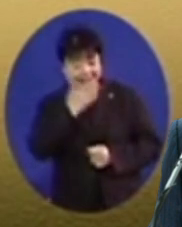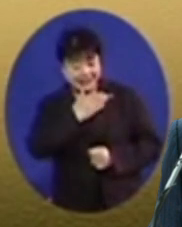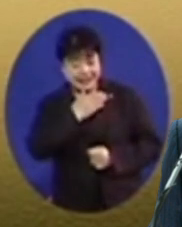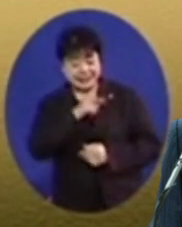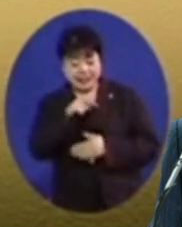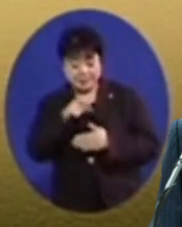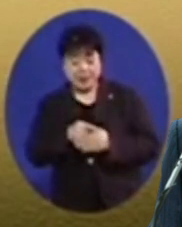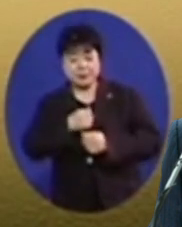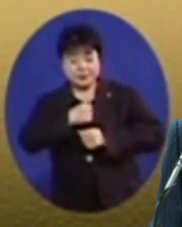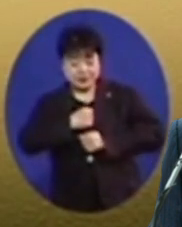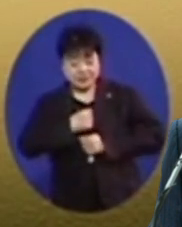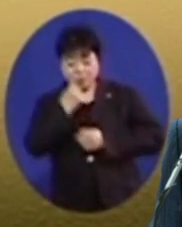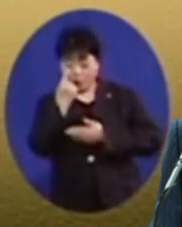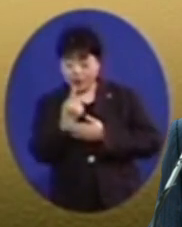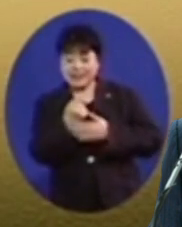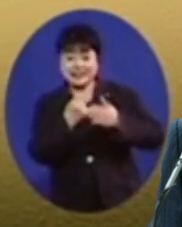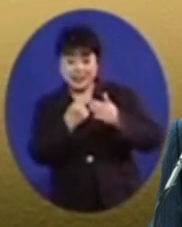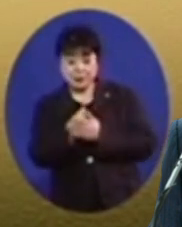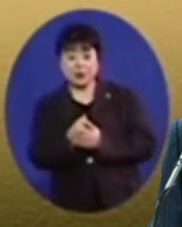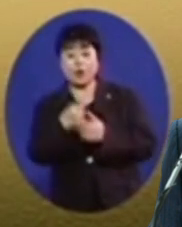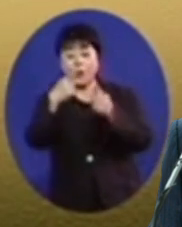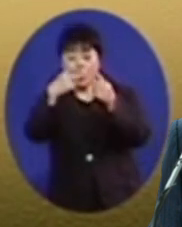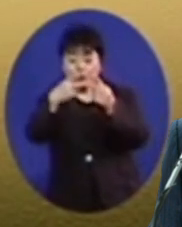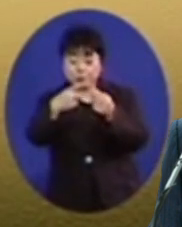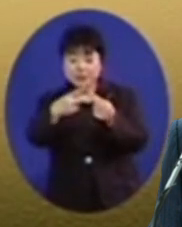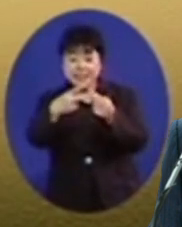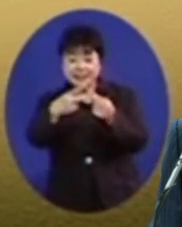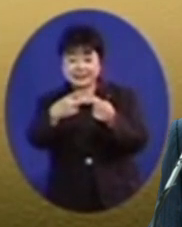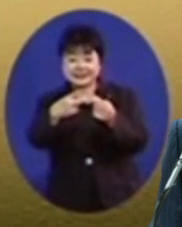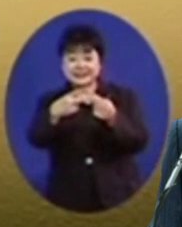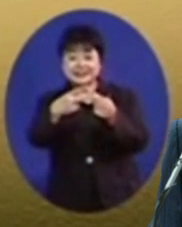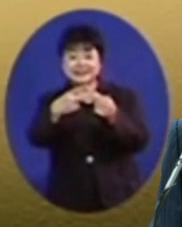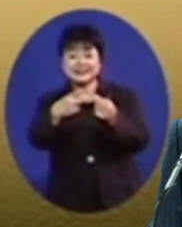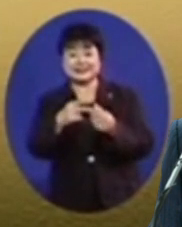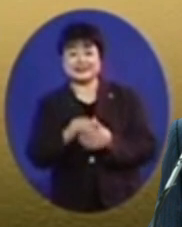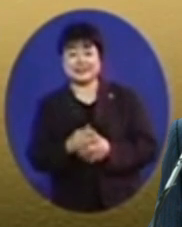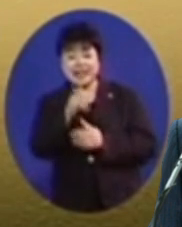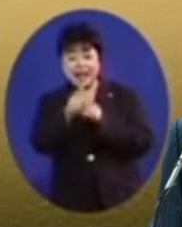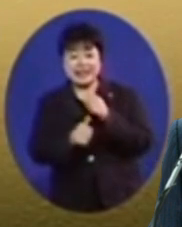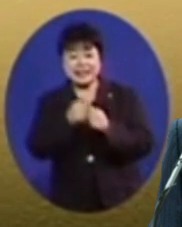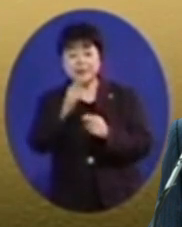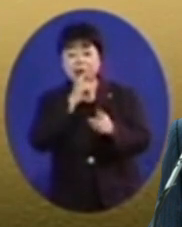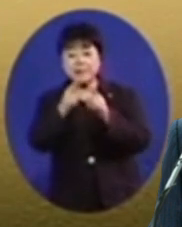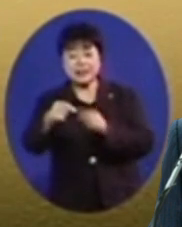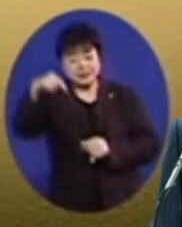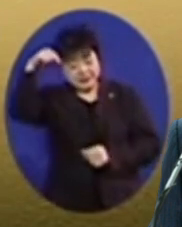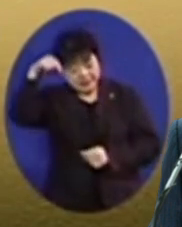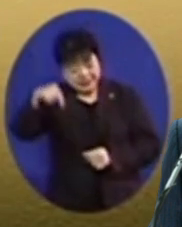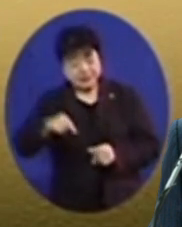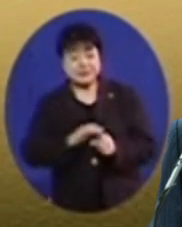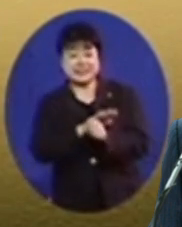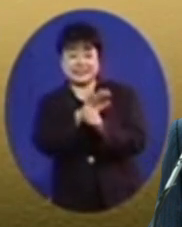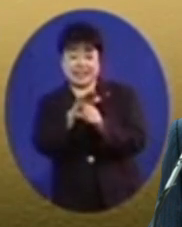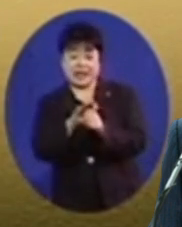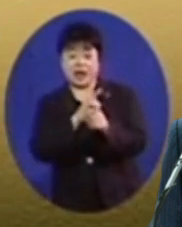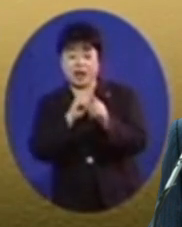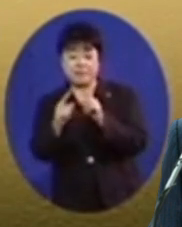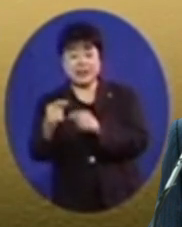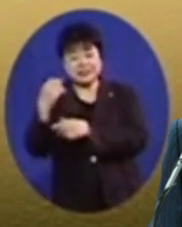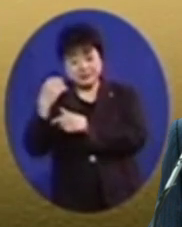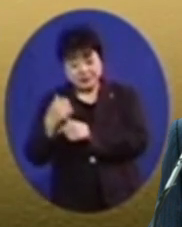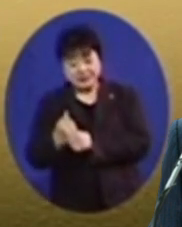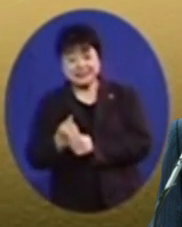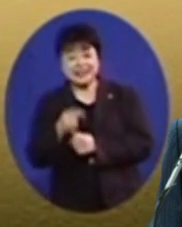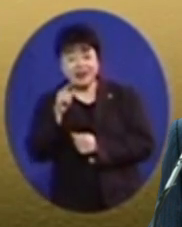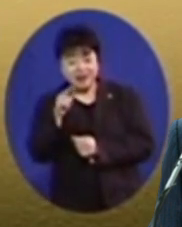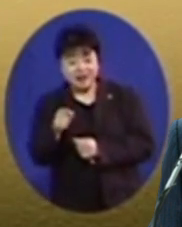양심을 지켜왔다는 것과 두 번째 비결은 하나님의 말씀을 깊이 사랑하고 그 말씀을 의지하는